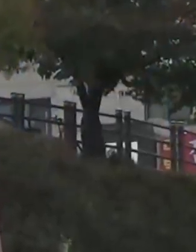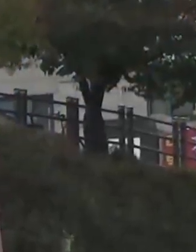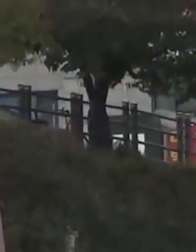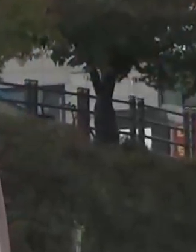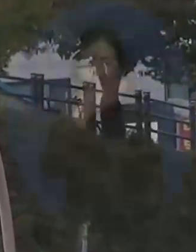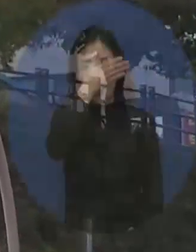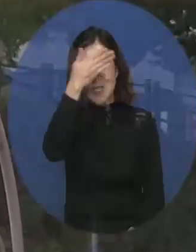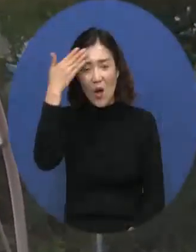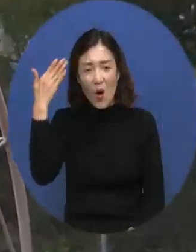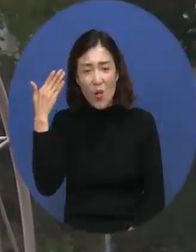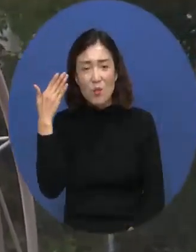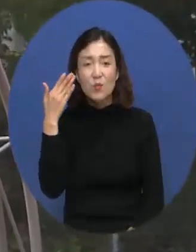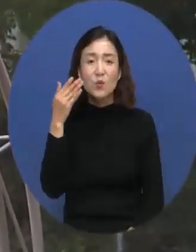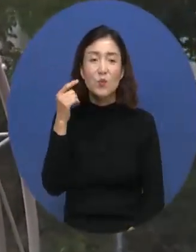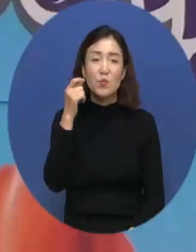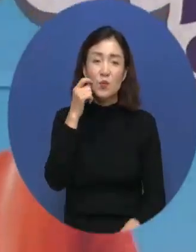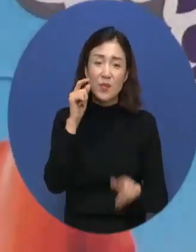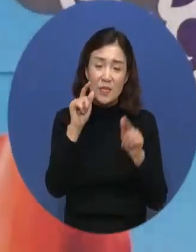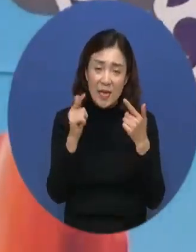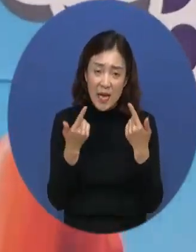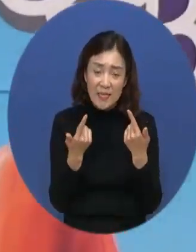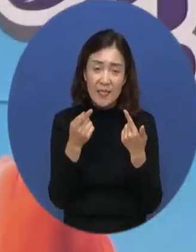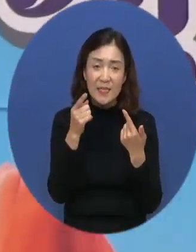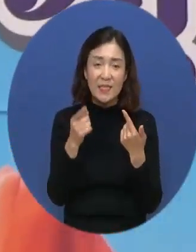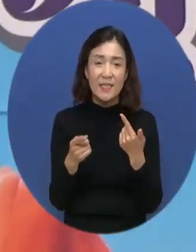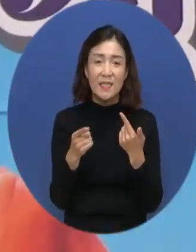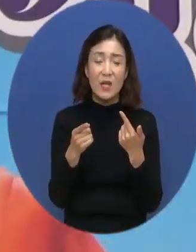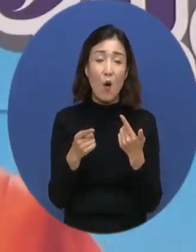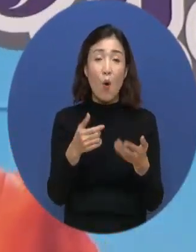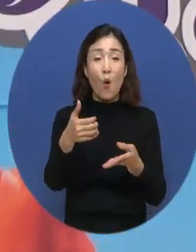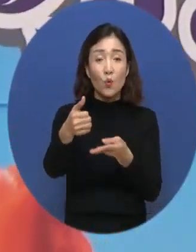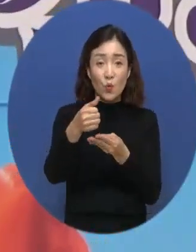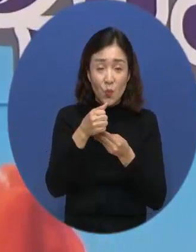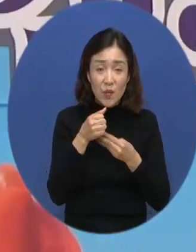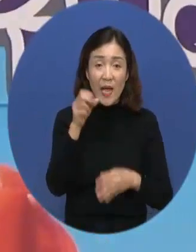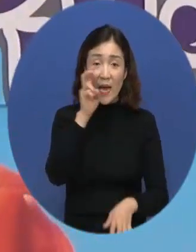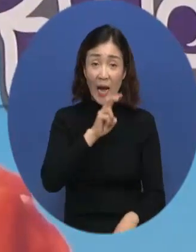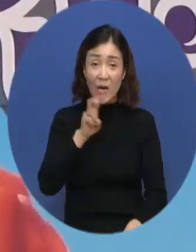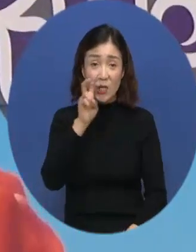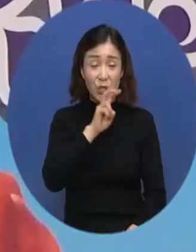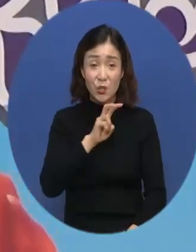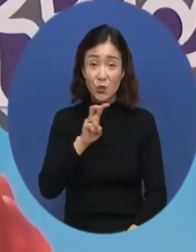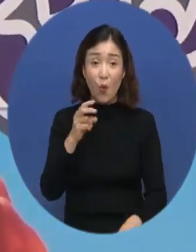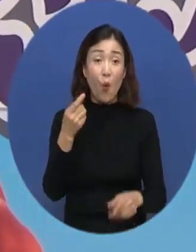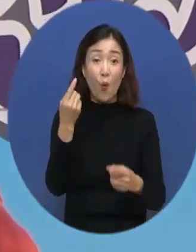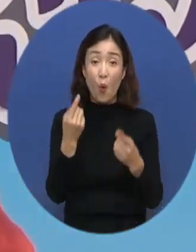젊은이 못지않은 열정에 이어 이번엔 초대 가수 못지않은 열창을 보여주십니다.